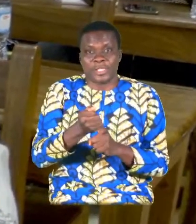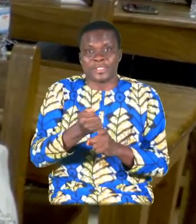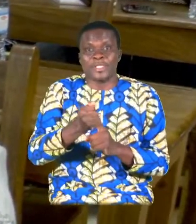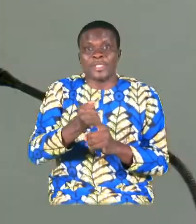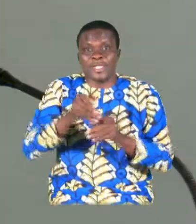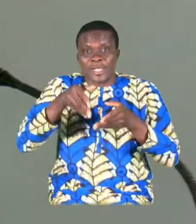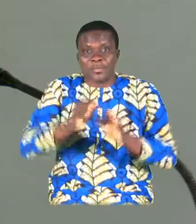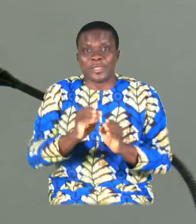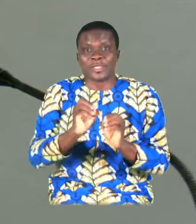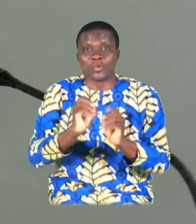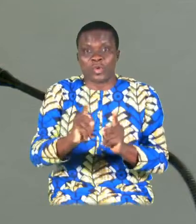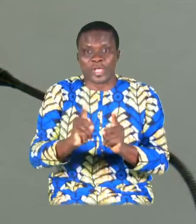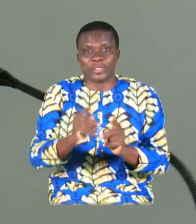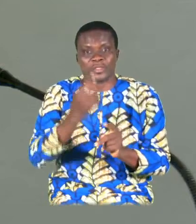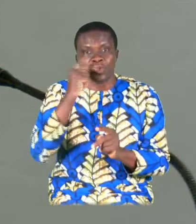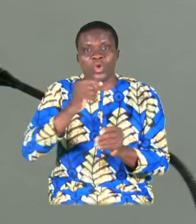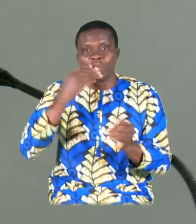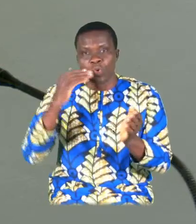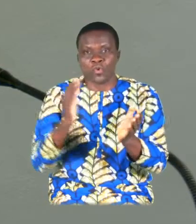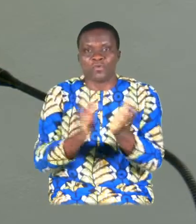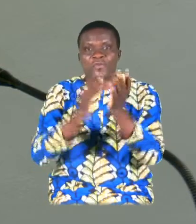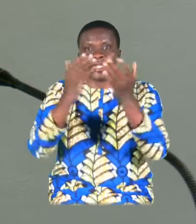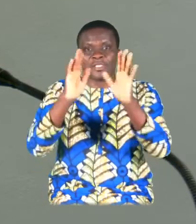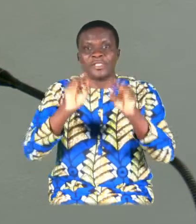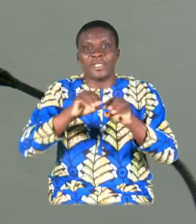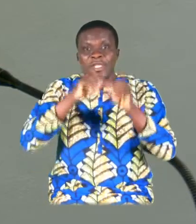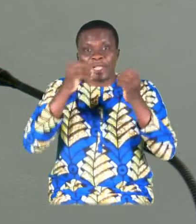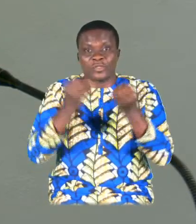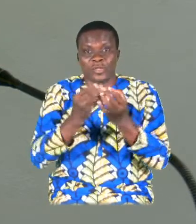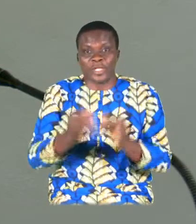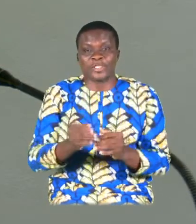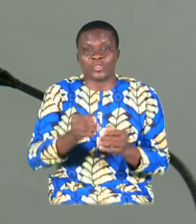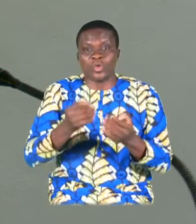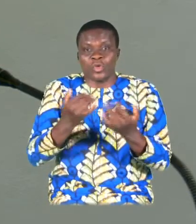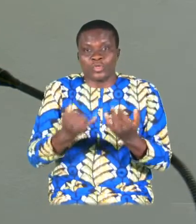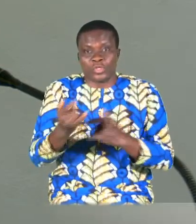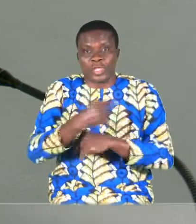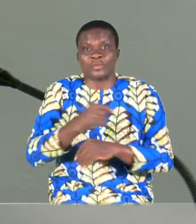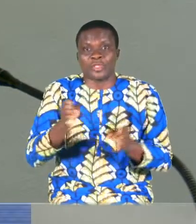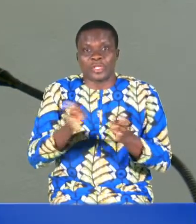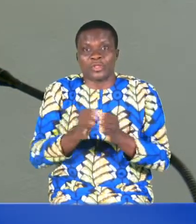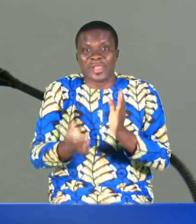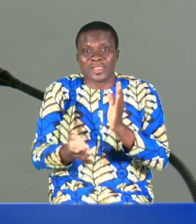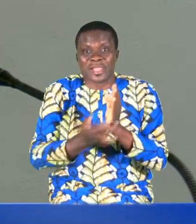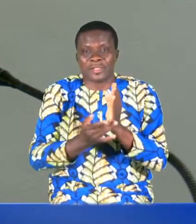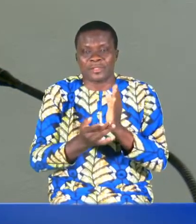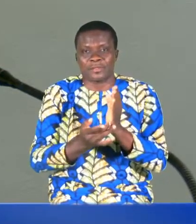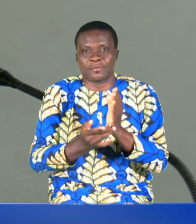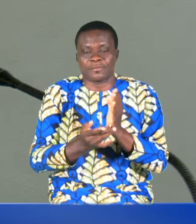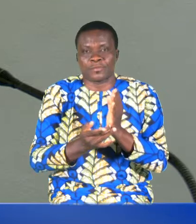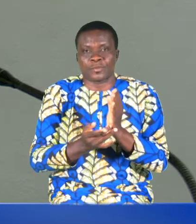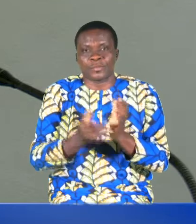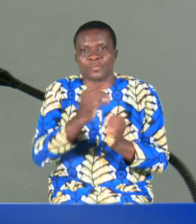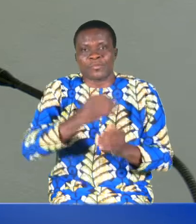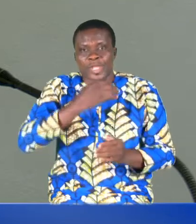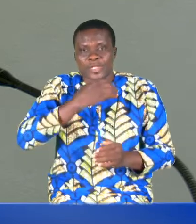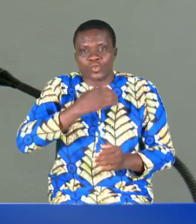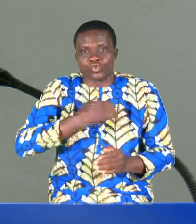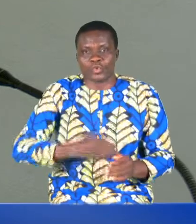occasion pour féliciter les organisateurs de la présente retraite technique et